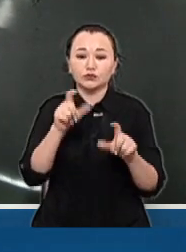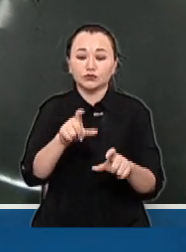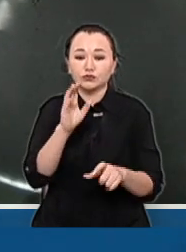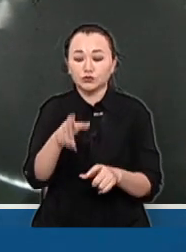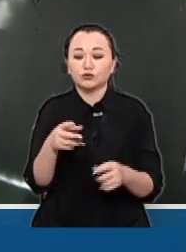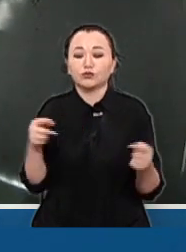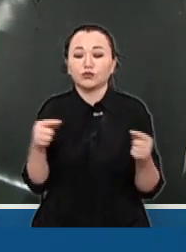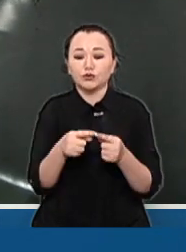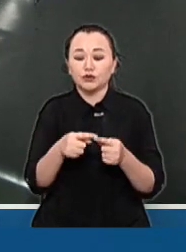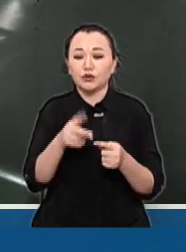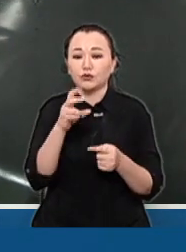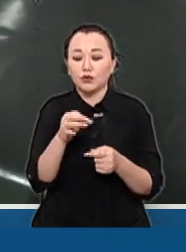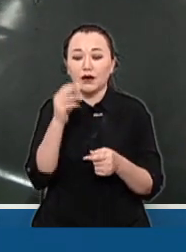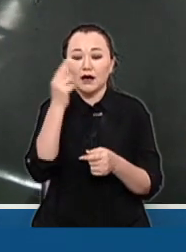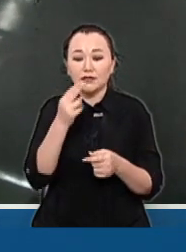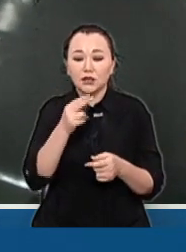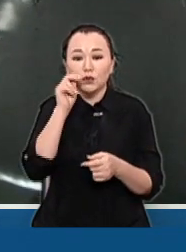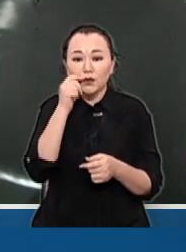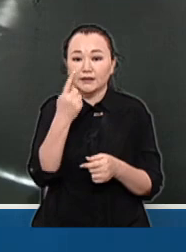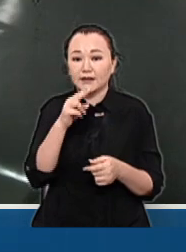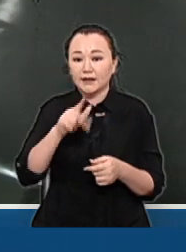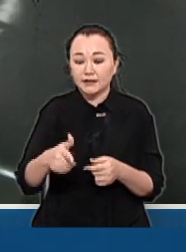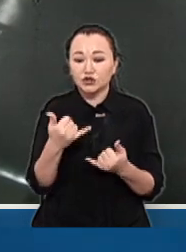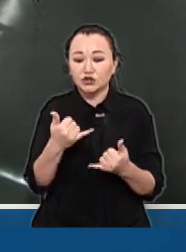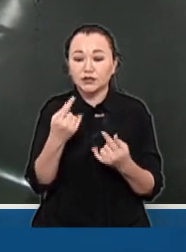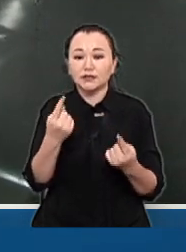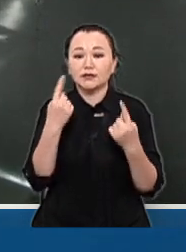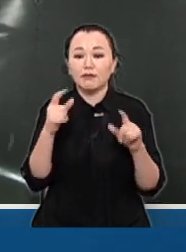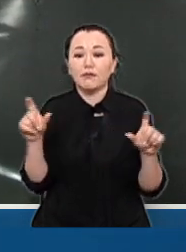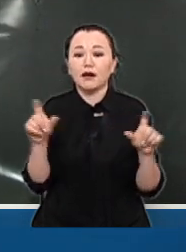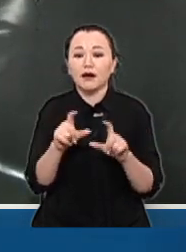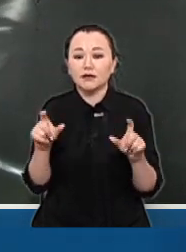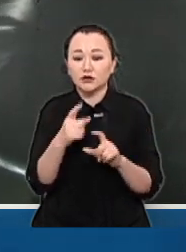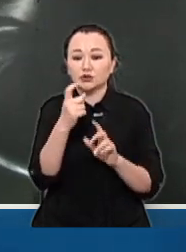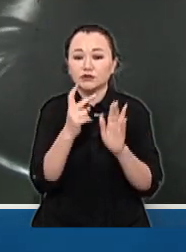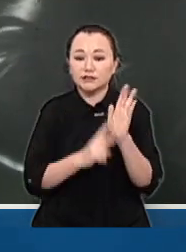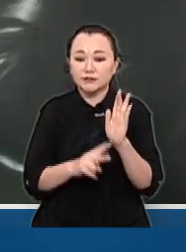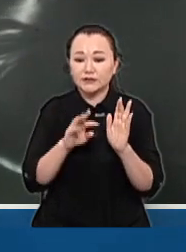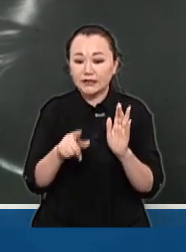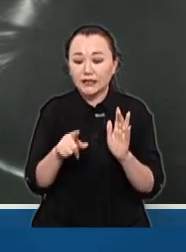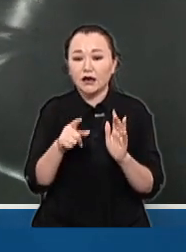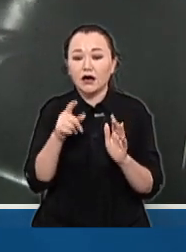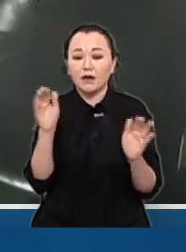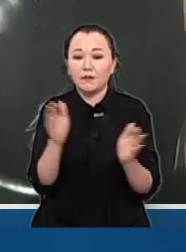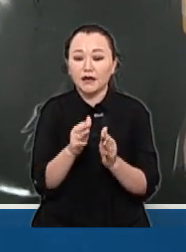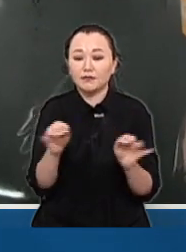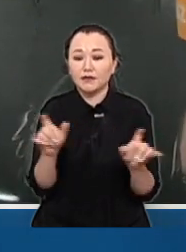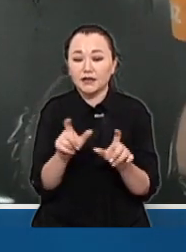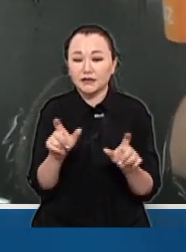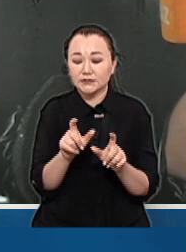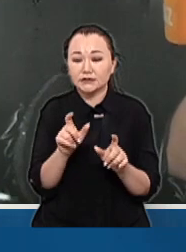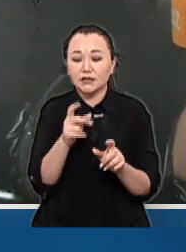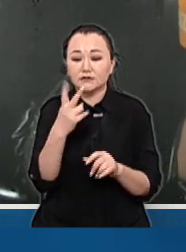дейді. Ал бас қала Астанада жуаның бір келісі қазір ірі сауда нүктелерінде 170 теңгеден, ал кішігірім